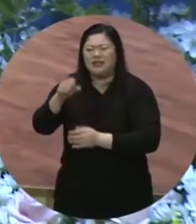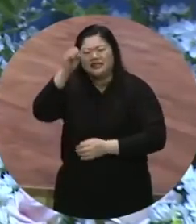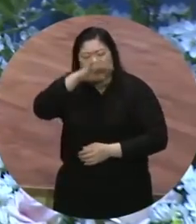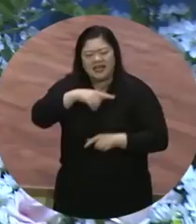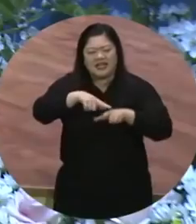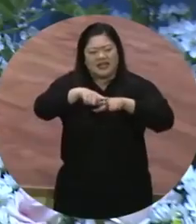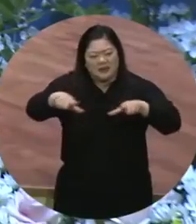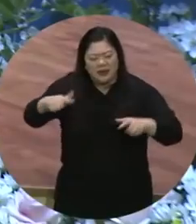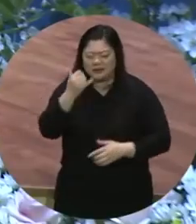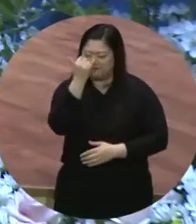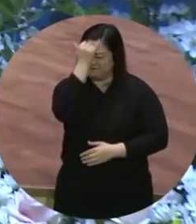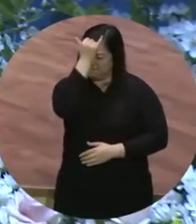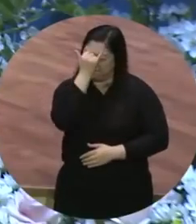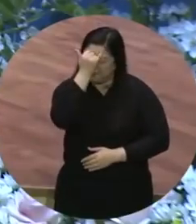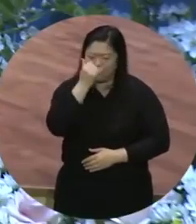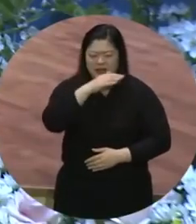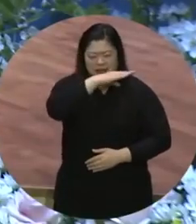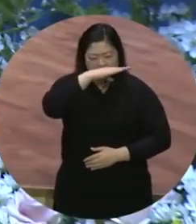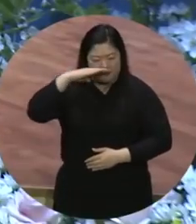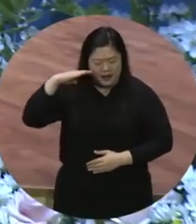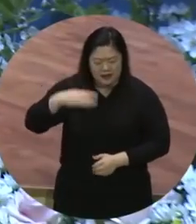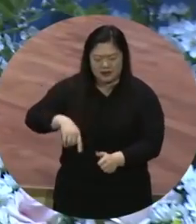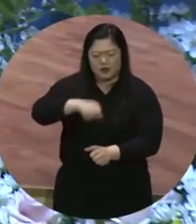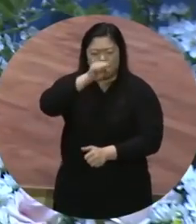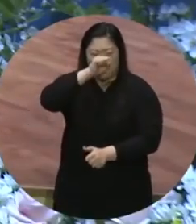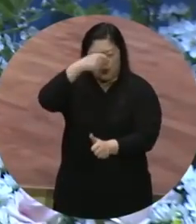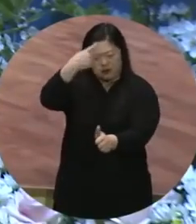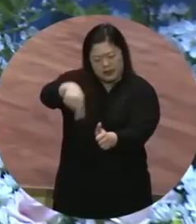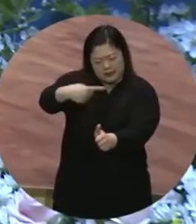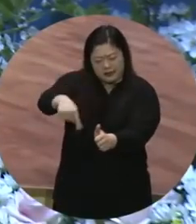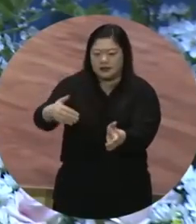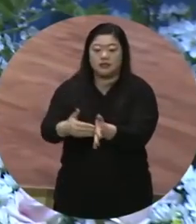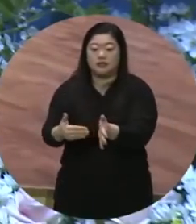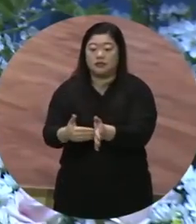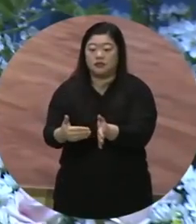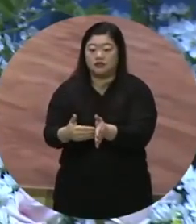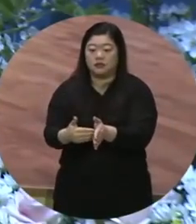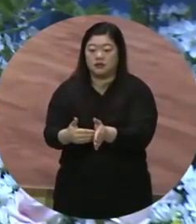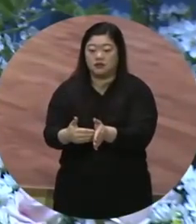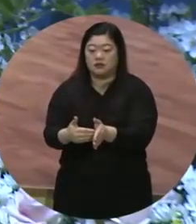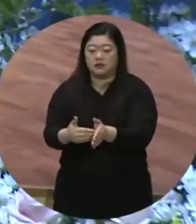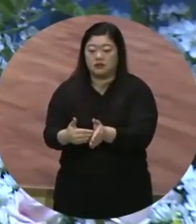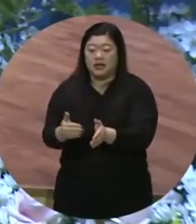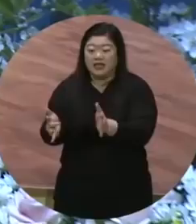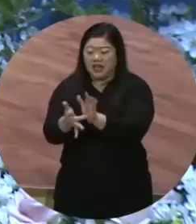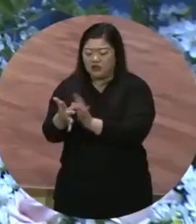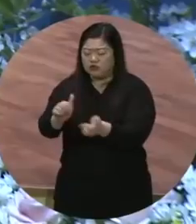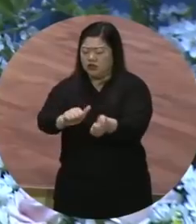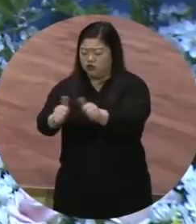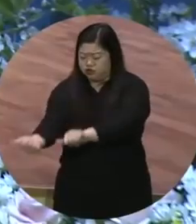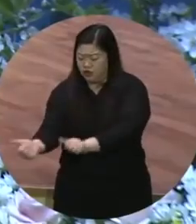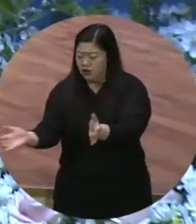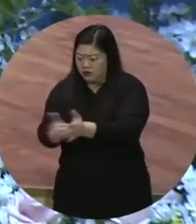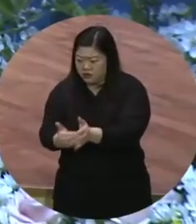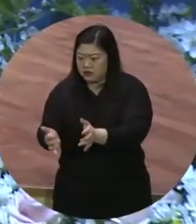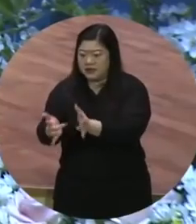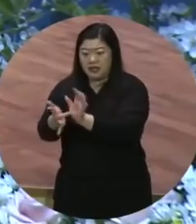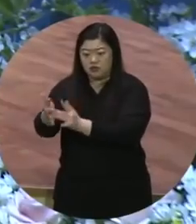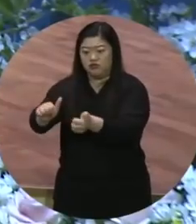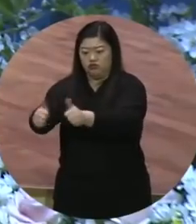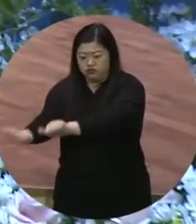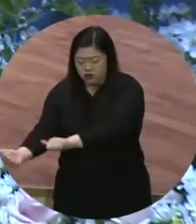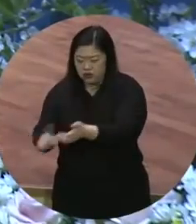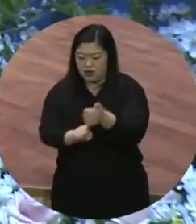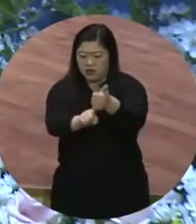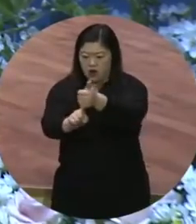의식, 종교 하나의 종교 중에 하나에 불과할 뿐이다. 기독교도